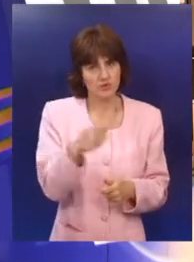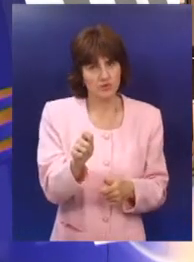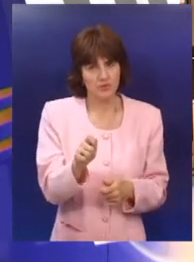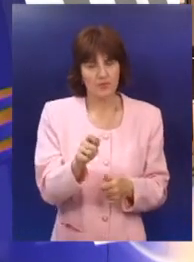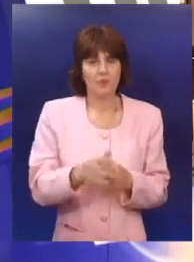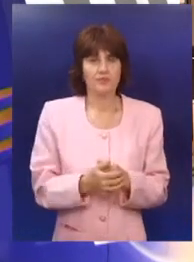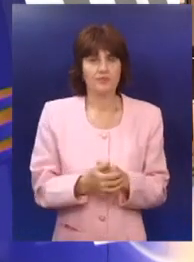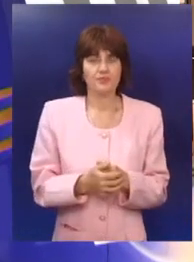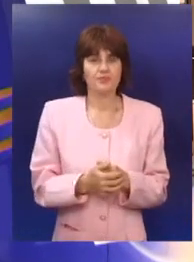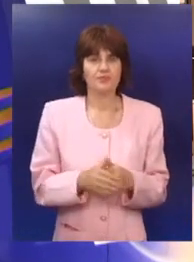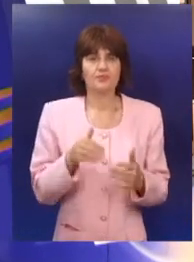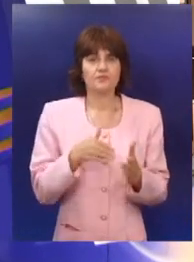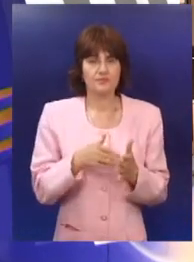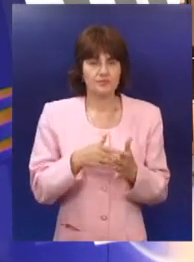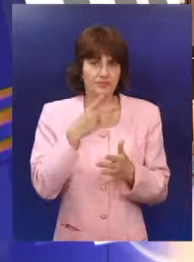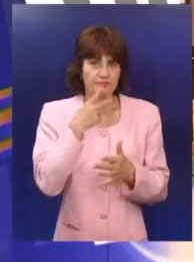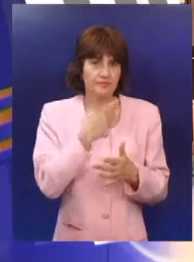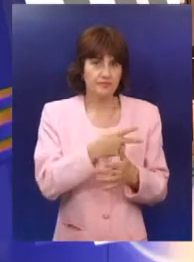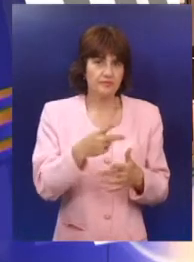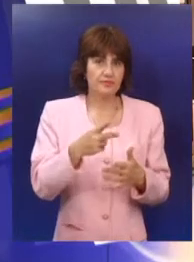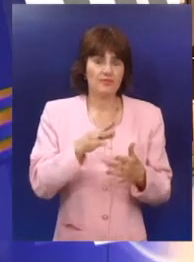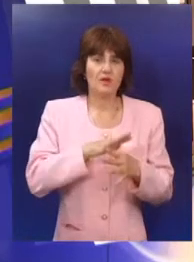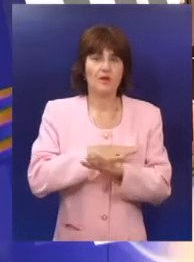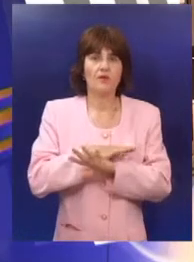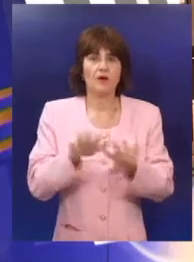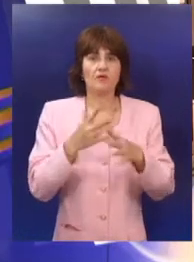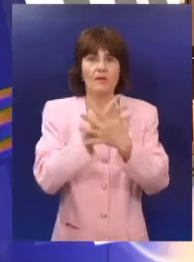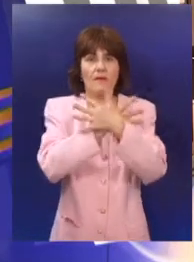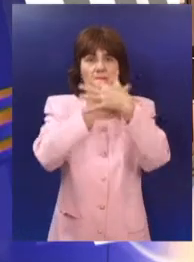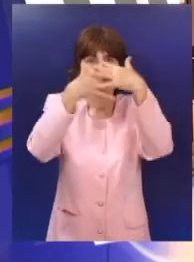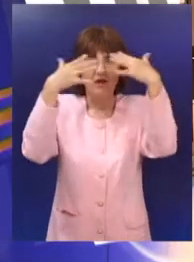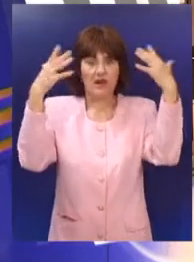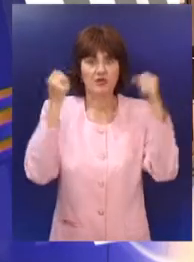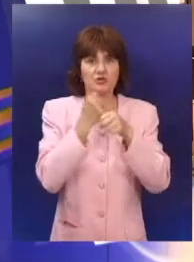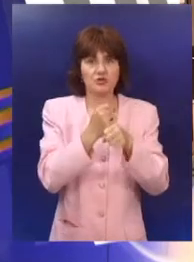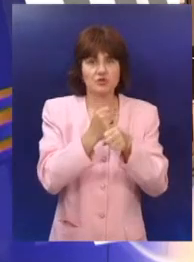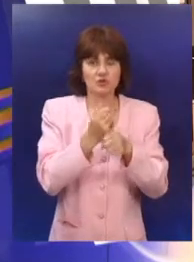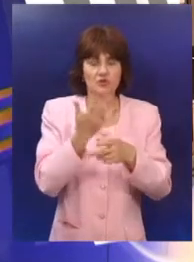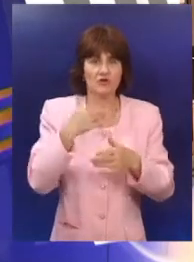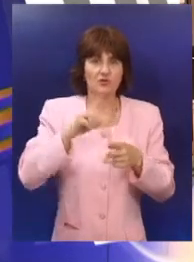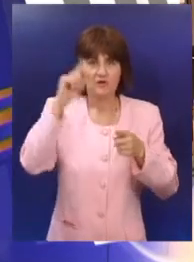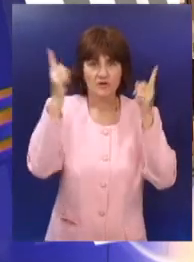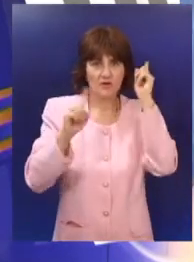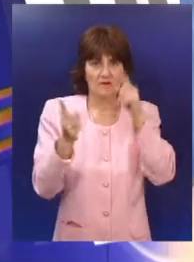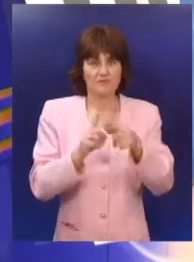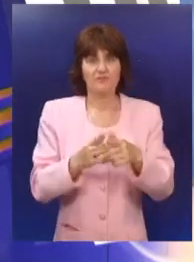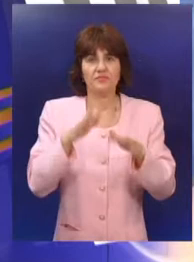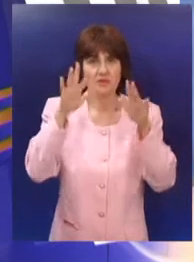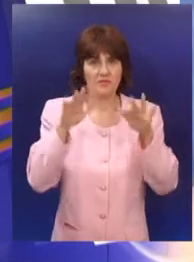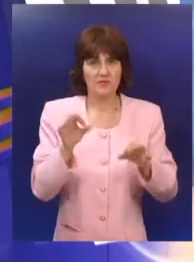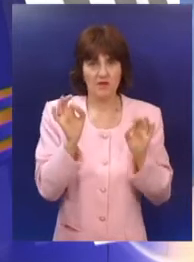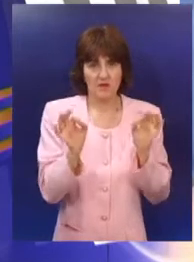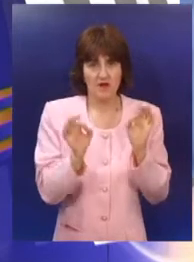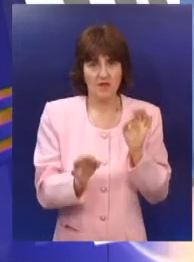jedan projekat podizanje oglednog voćnjaka sa protivgradnom mrežom i mogu da kažem da je protivgradna mreža položila svoj ispit.